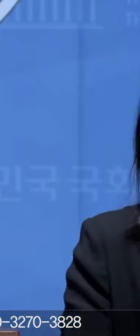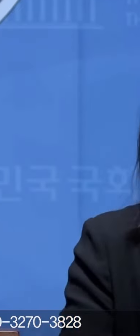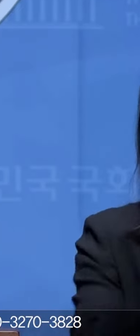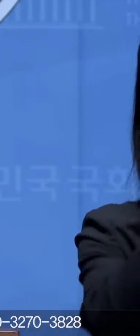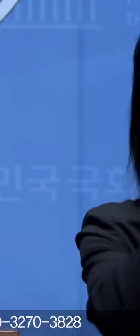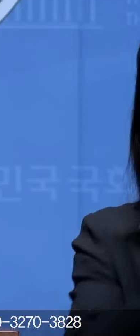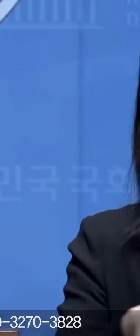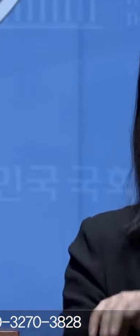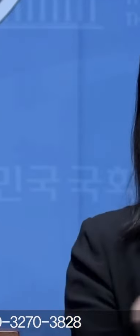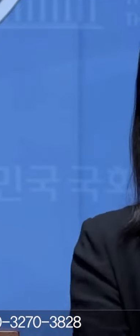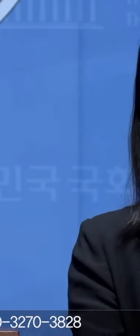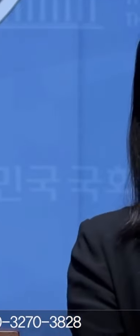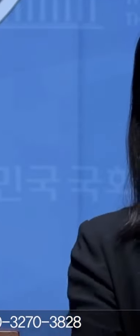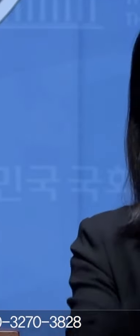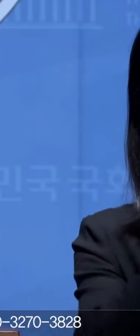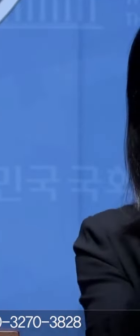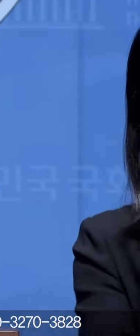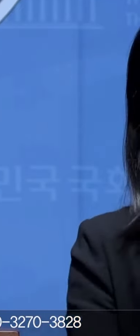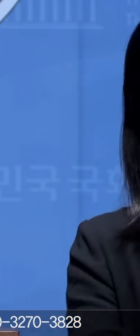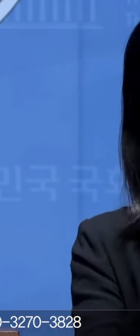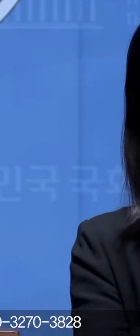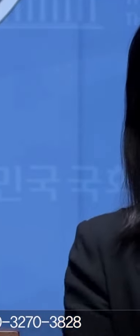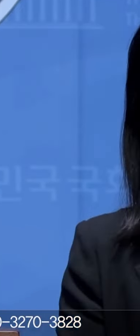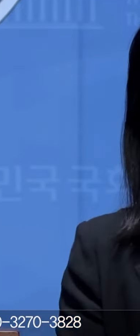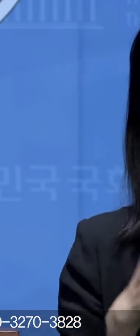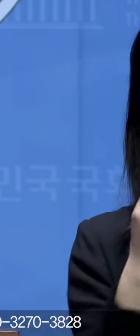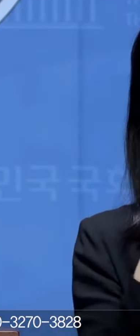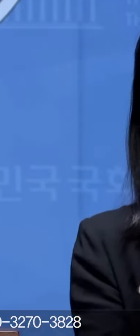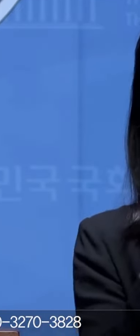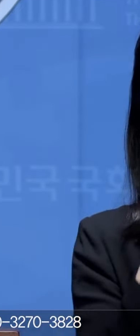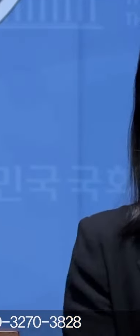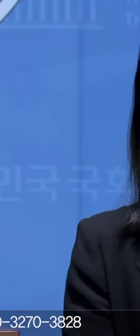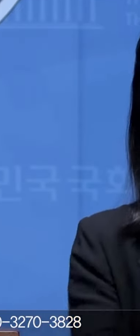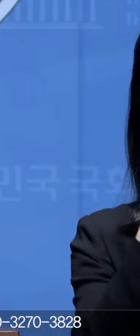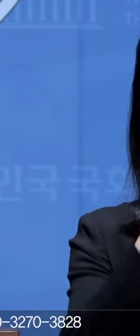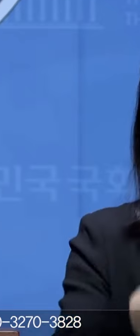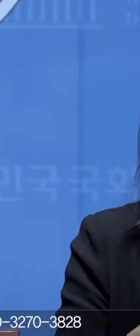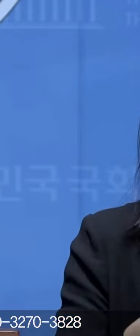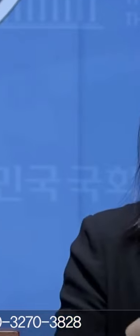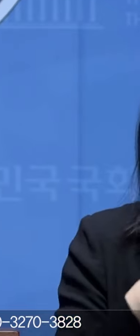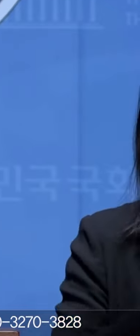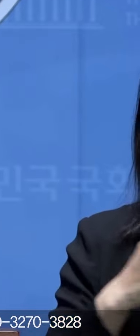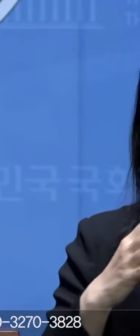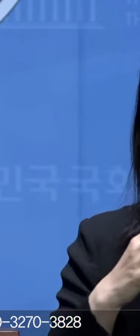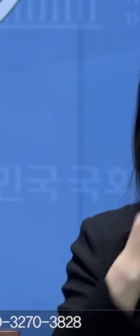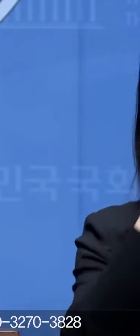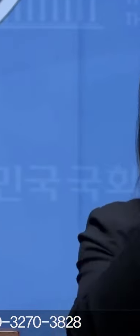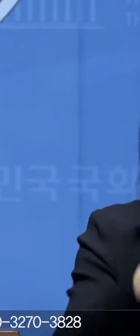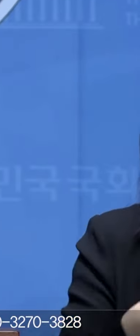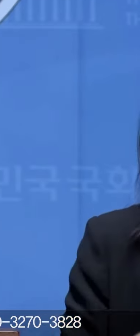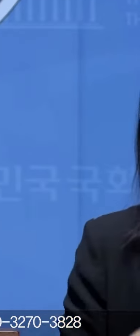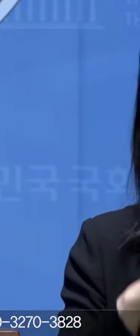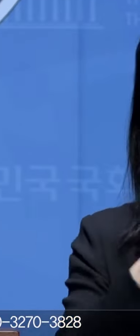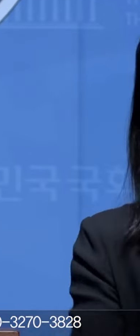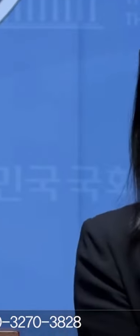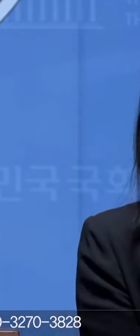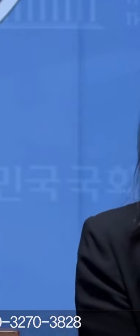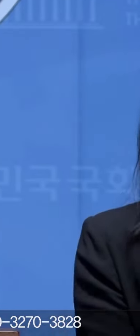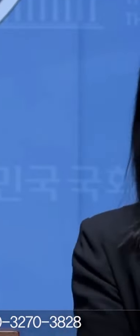불참한 것은 헌법 부정 민주공화국 훼손입니다 오늘 외교부장관